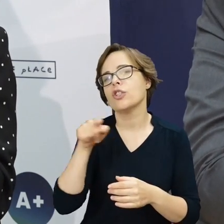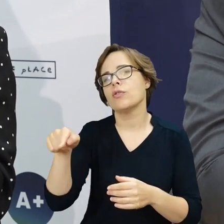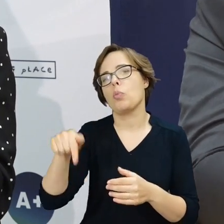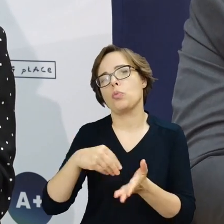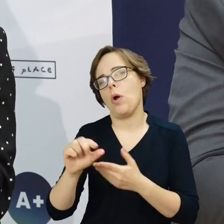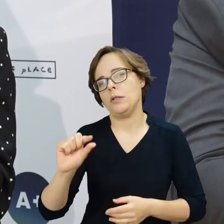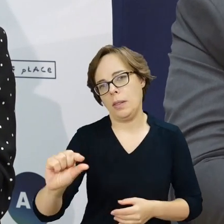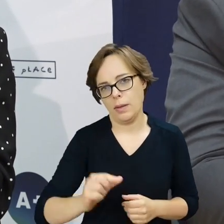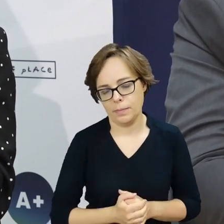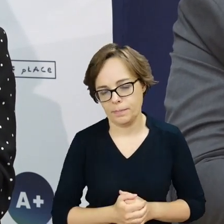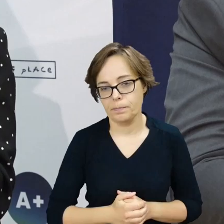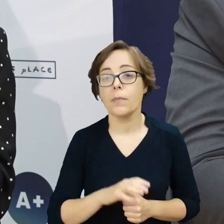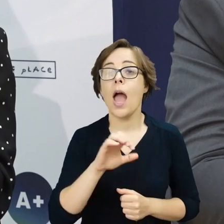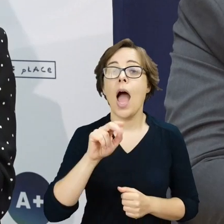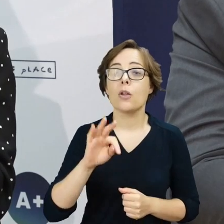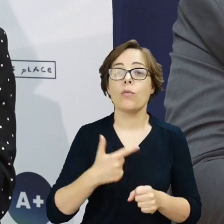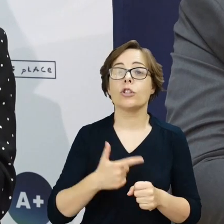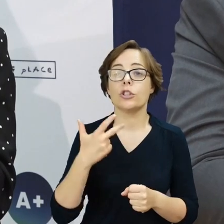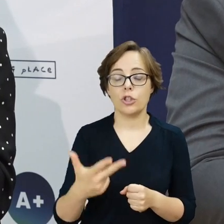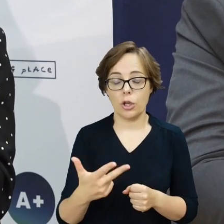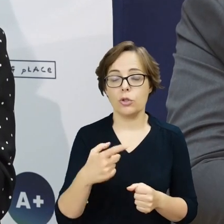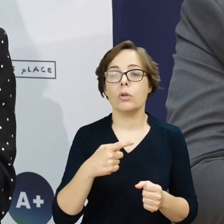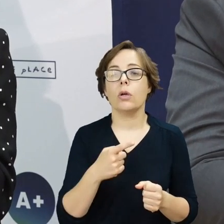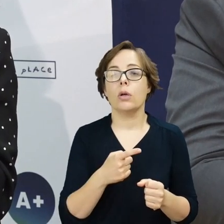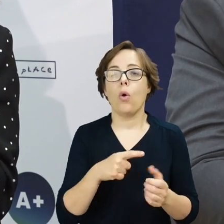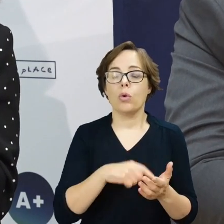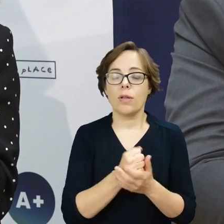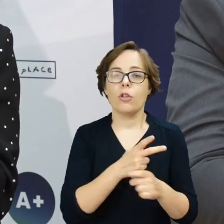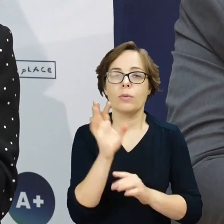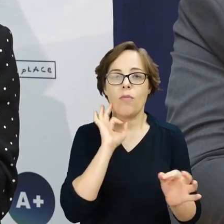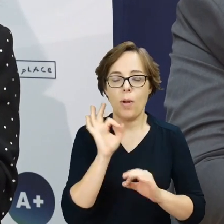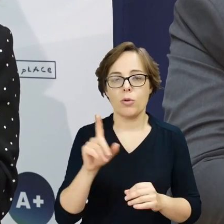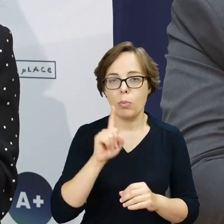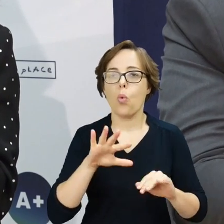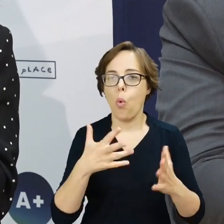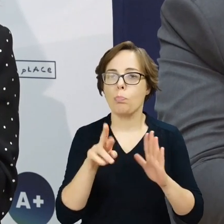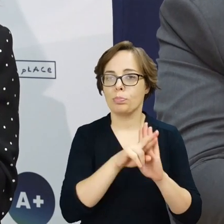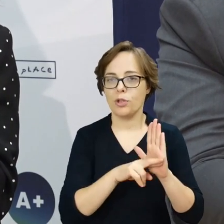artykuł 23 ustawy o dostępie do informacji publicznej, czyli przepis karny,